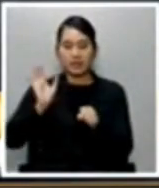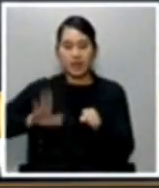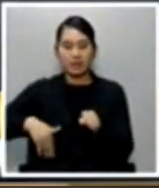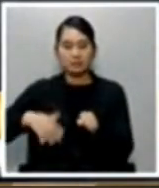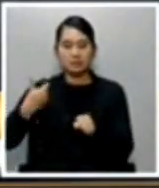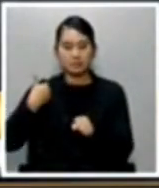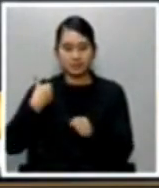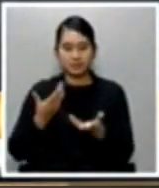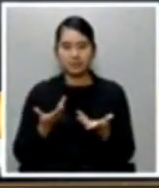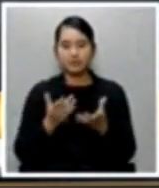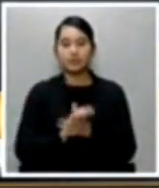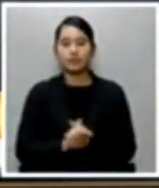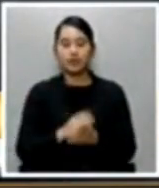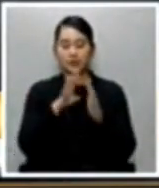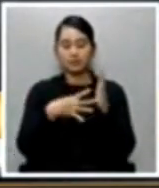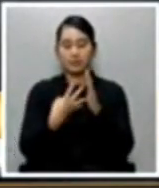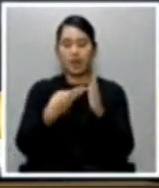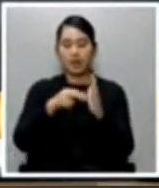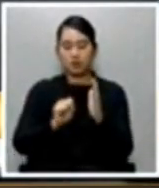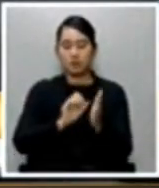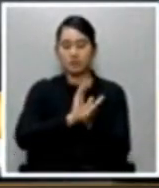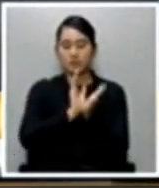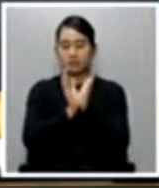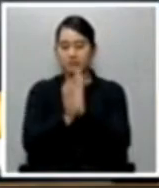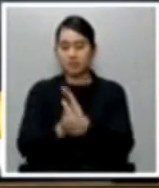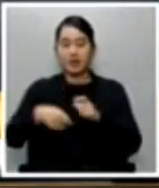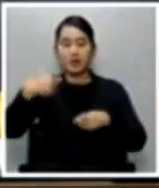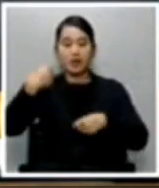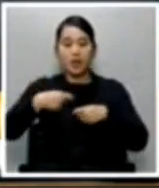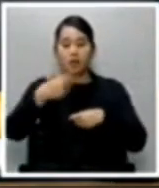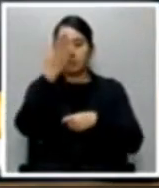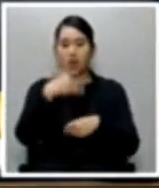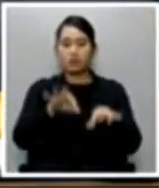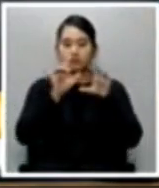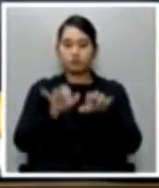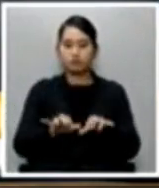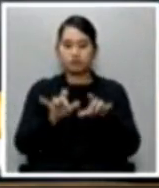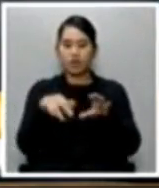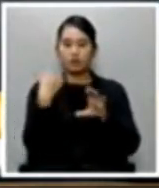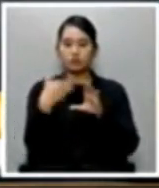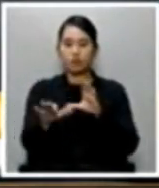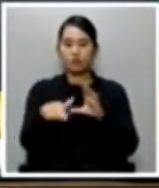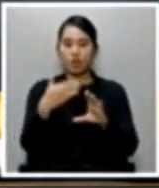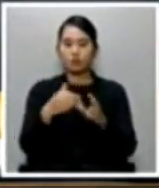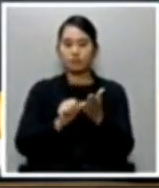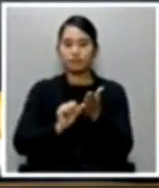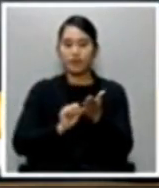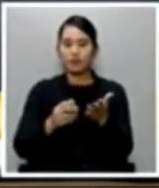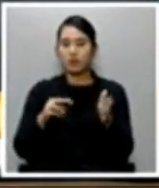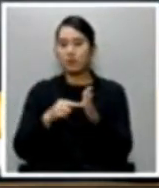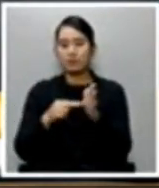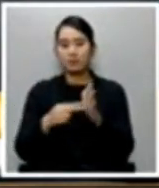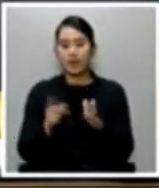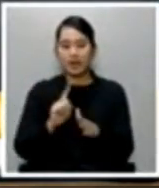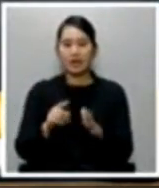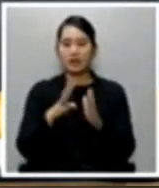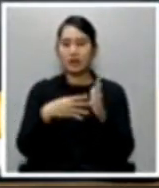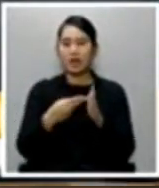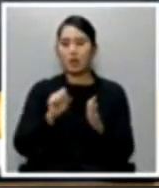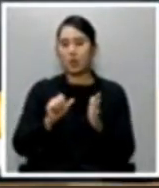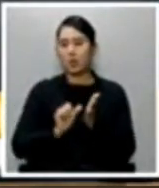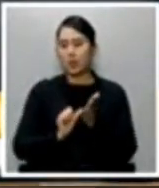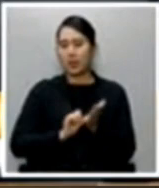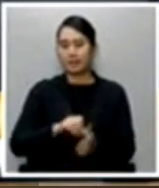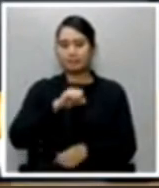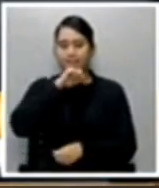านทำให้หลักสูตรต่างๆเนี่ยมันเปลี่ยนแปลงได้ยากเพราะต้องคีย์เข้าคีย์ออกเนี่ยก็ทำให้เขาไม่อยากเปลี่ยนหลักสูตรและท่านเองก็บ